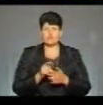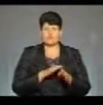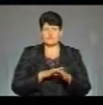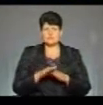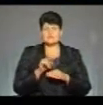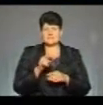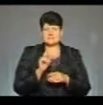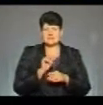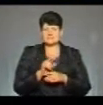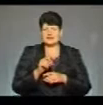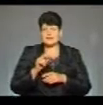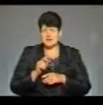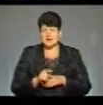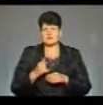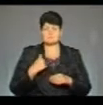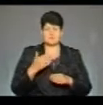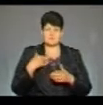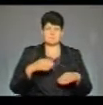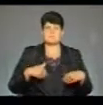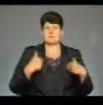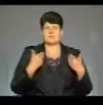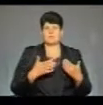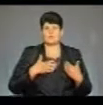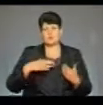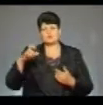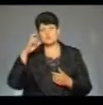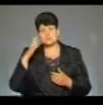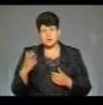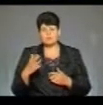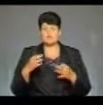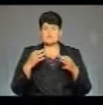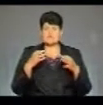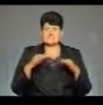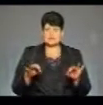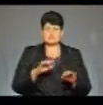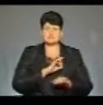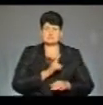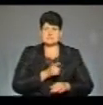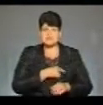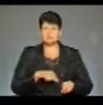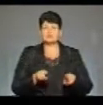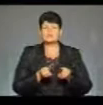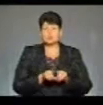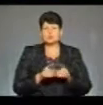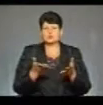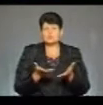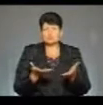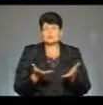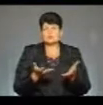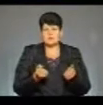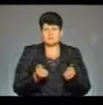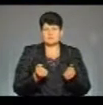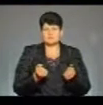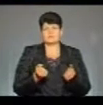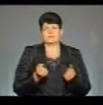поставлені завдання. І ми передамо нашу державу незалежну, сильну, таку, яку отримали в спадок від